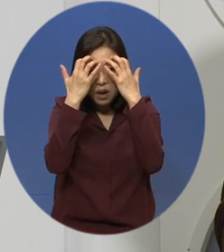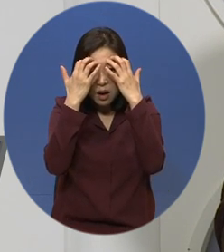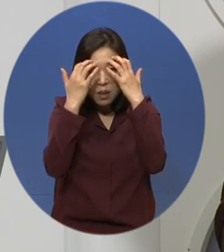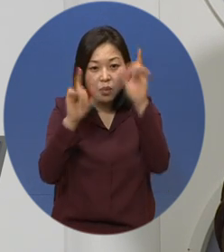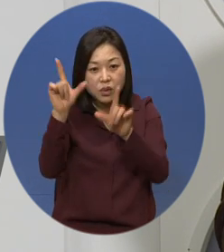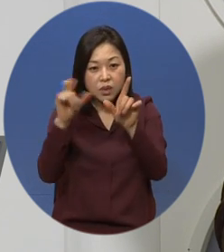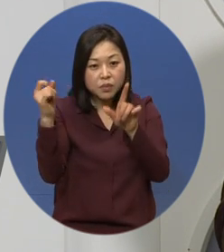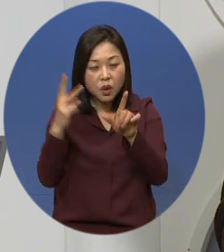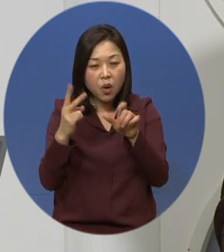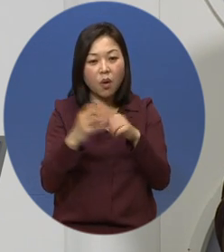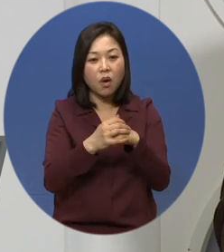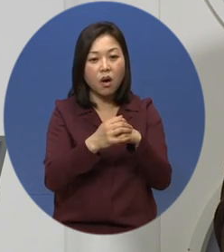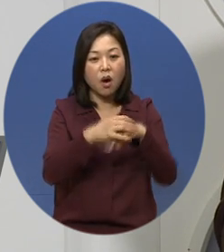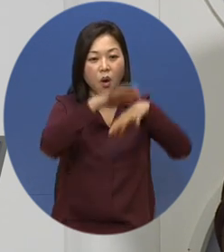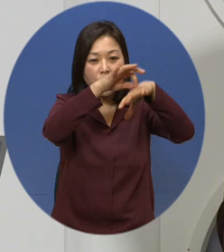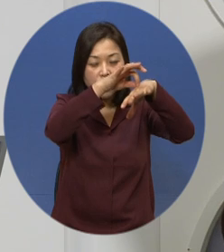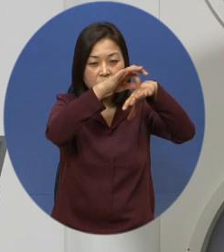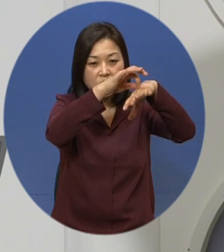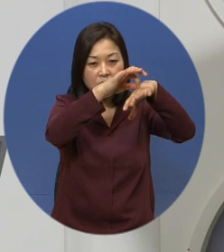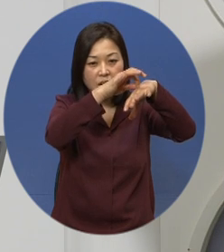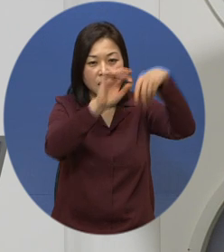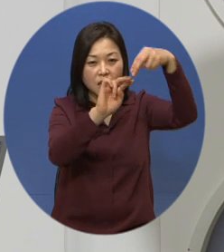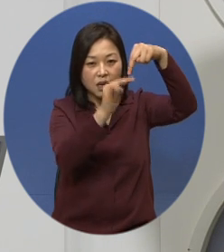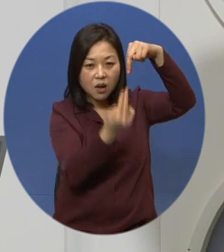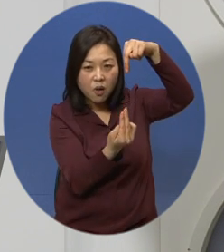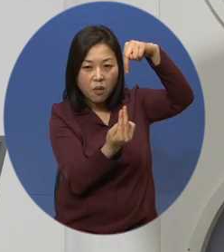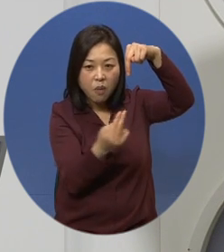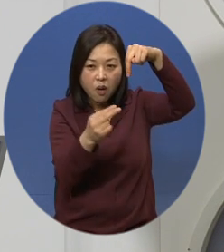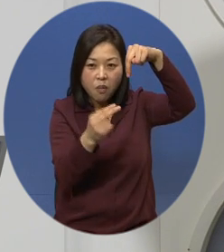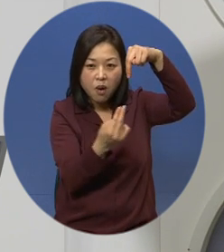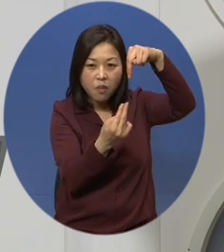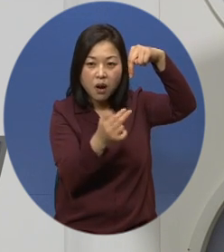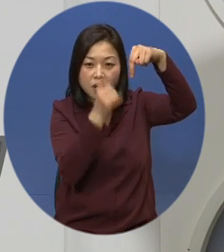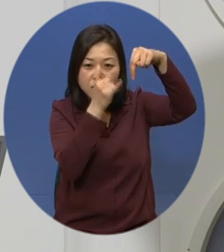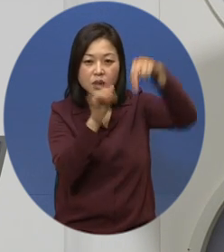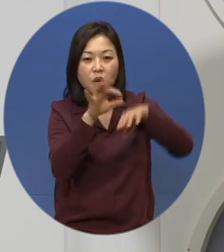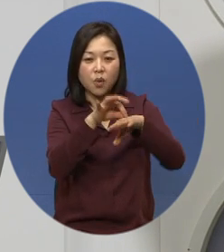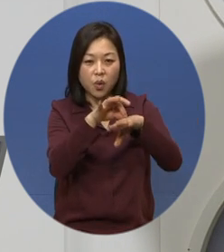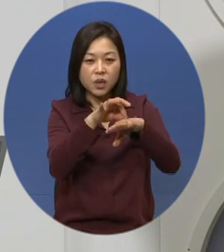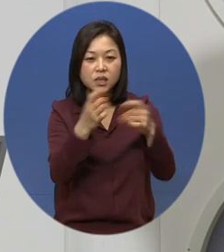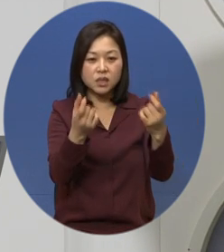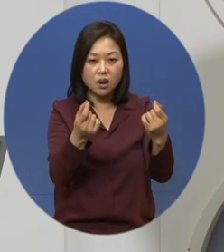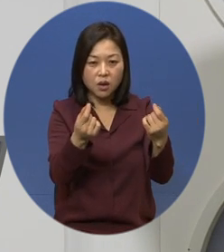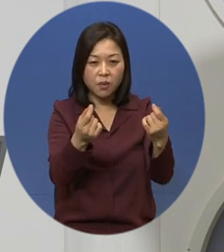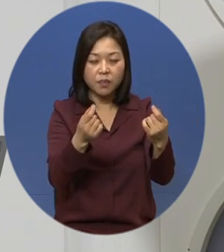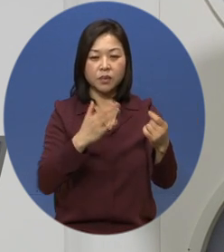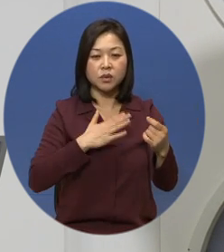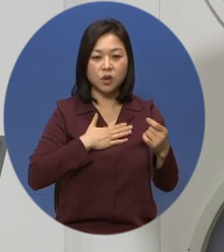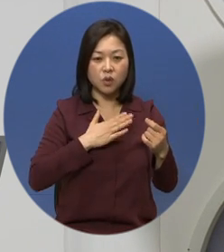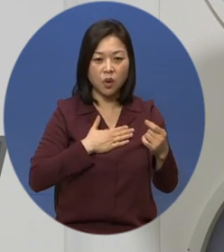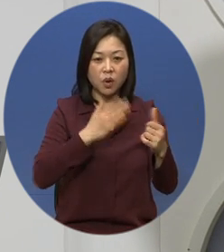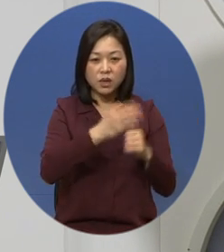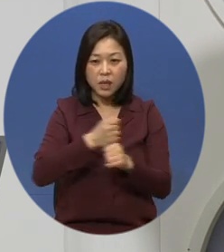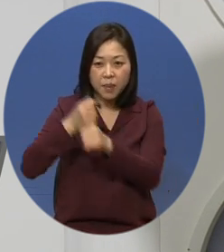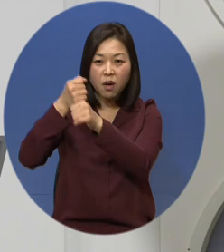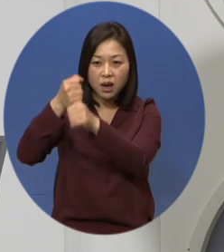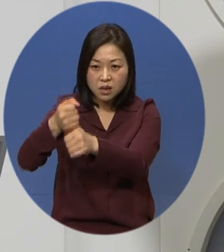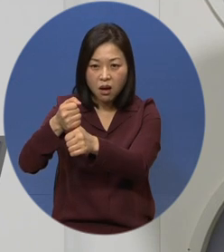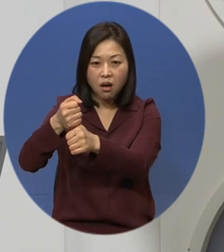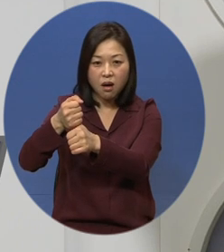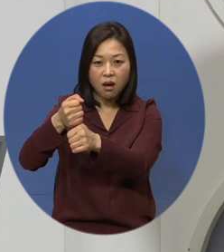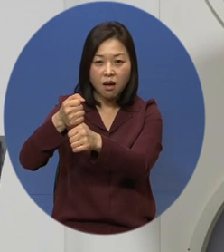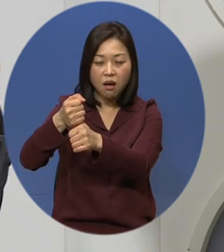정육점에 대롱대롱 매달린 거 없고 이거 고기 덩어리 처럼 어학 다가 저도 어